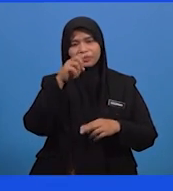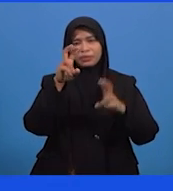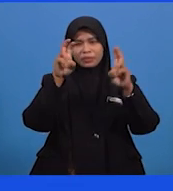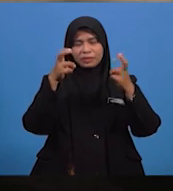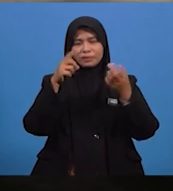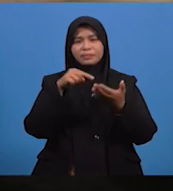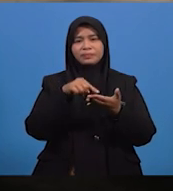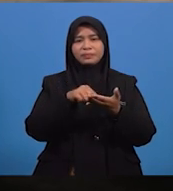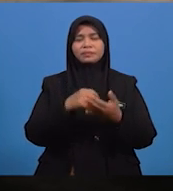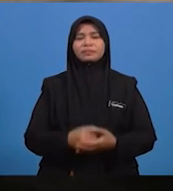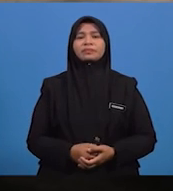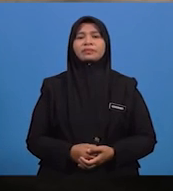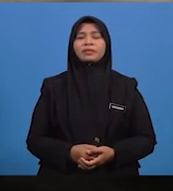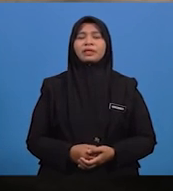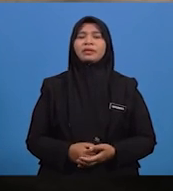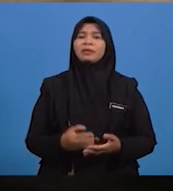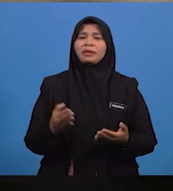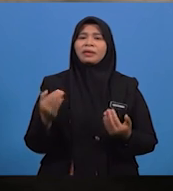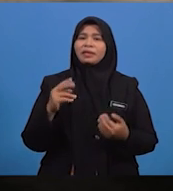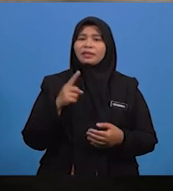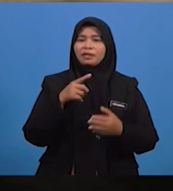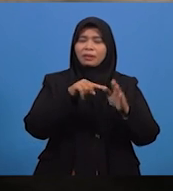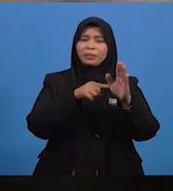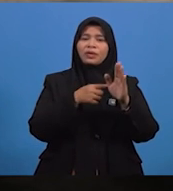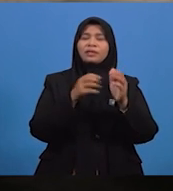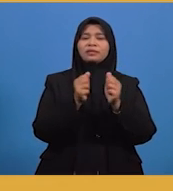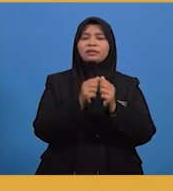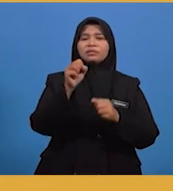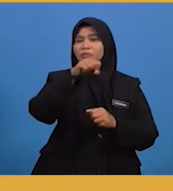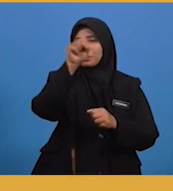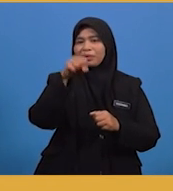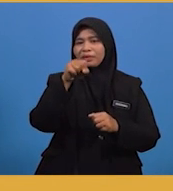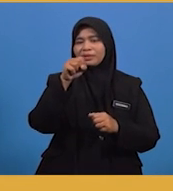ini. Mari kita mulakan dengan soalan berikut.